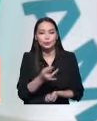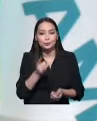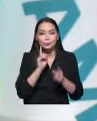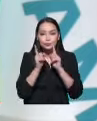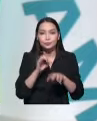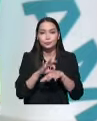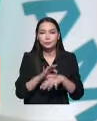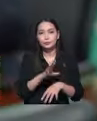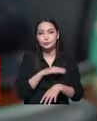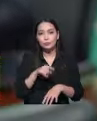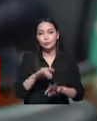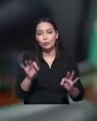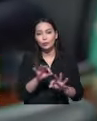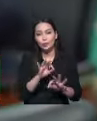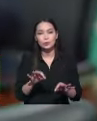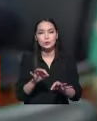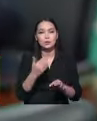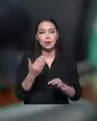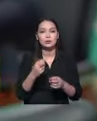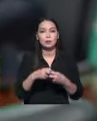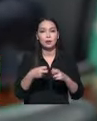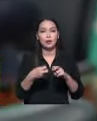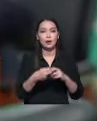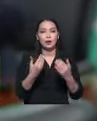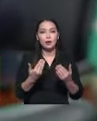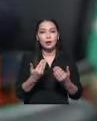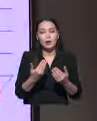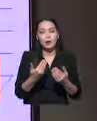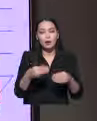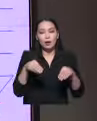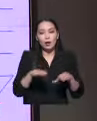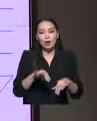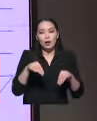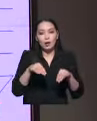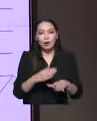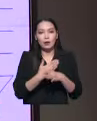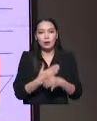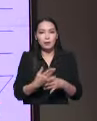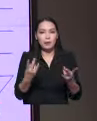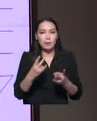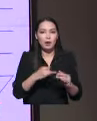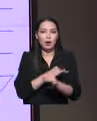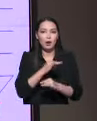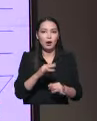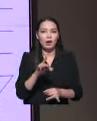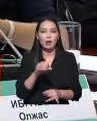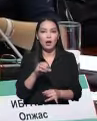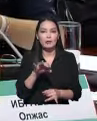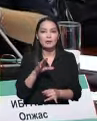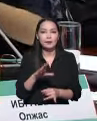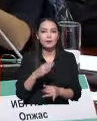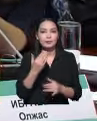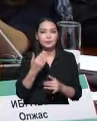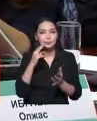айтты. Жиында музыка индустриясының проблемалық мәселелерін айқындау және шешу жолдары талқыланды. Елімізде креативті индустрияға арналған